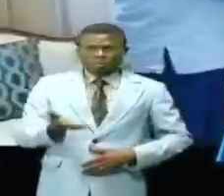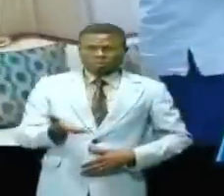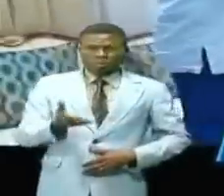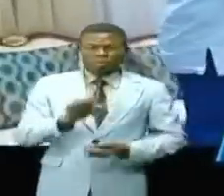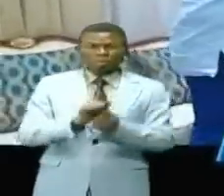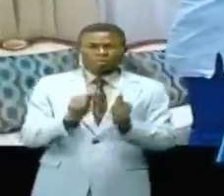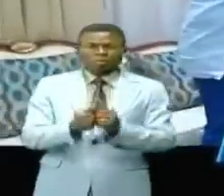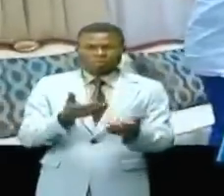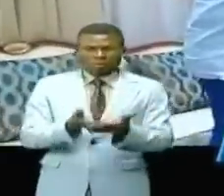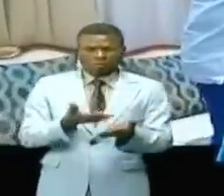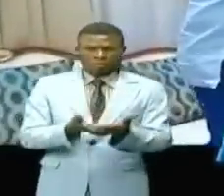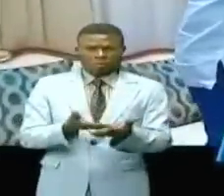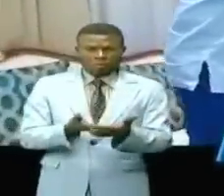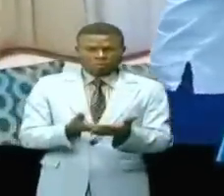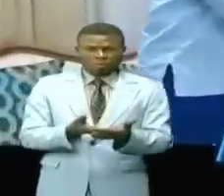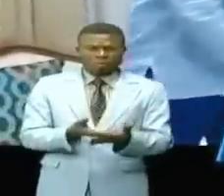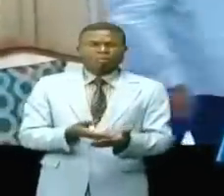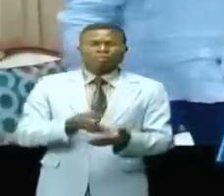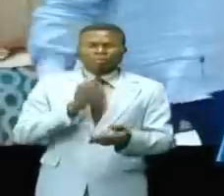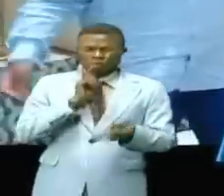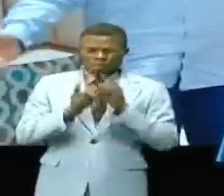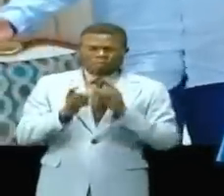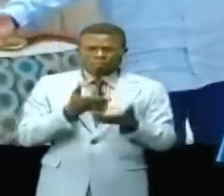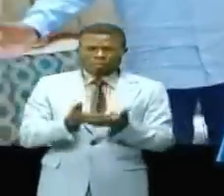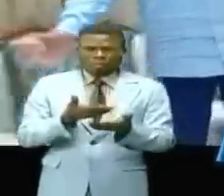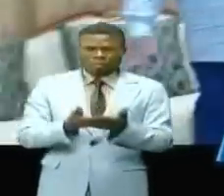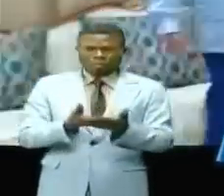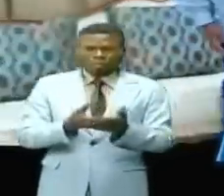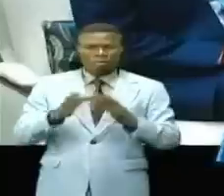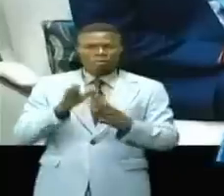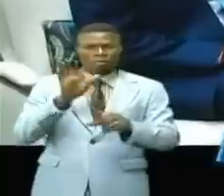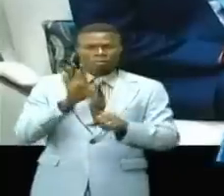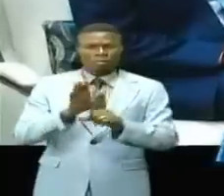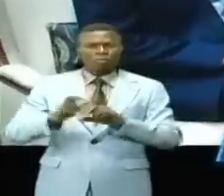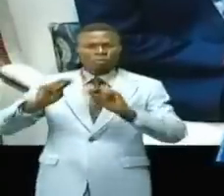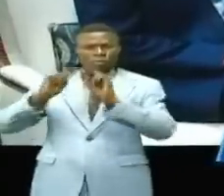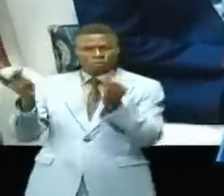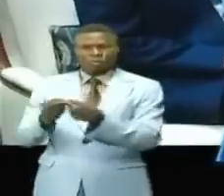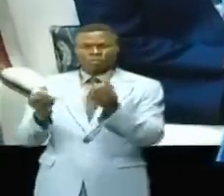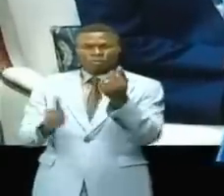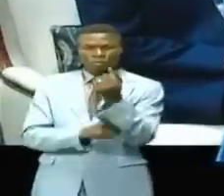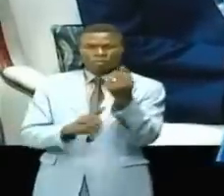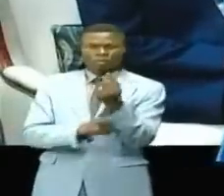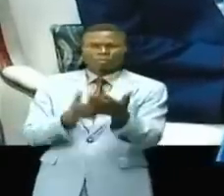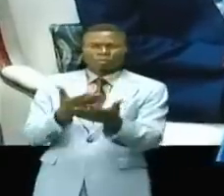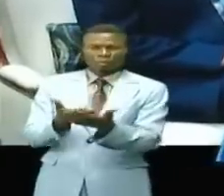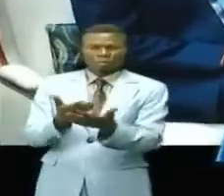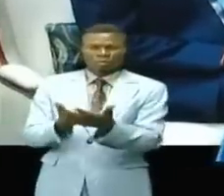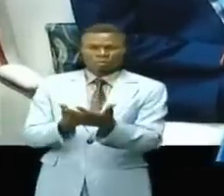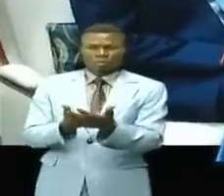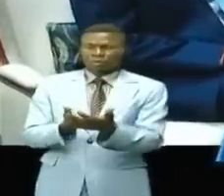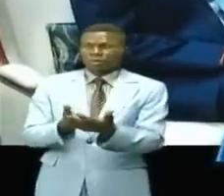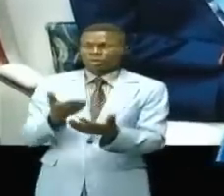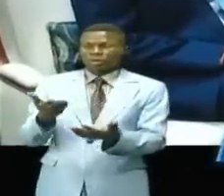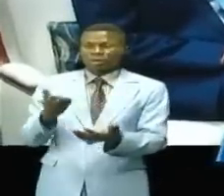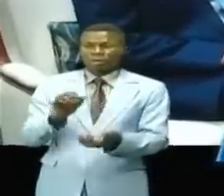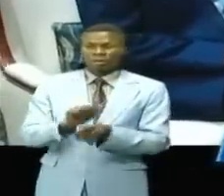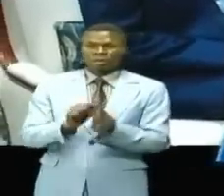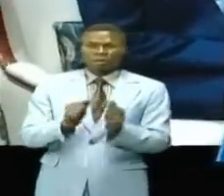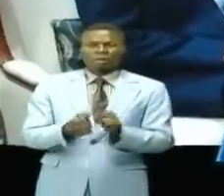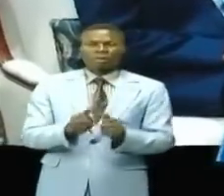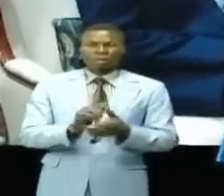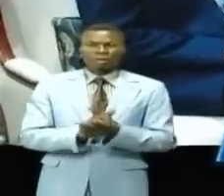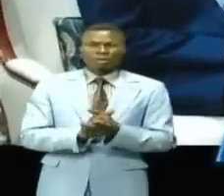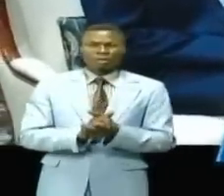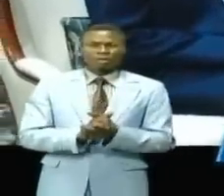Tshisekedi Tshilombo a eu à la cité de l'Union africaine avec une délégation angolaise conduite par le ministre d'État et chef de